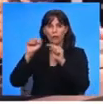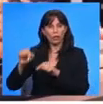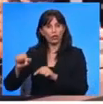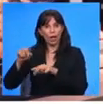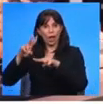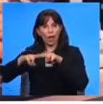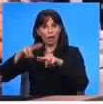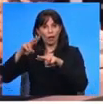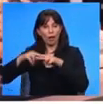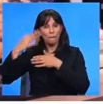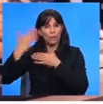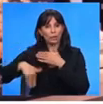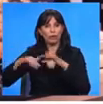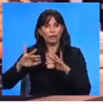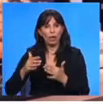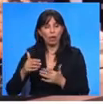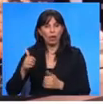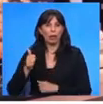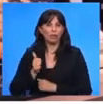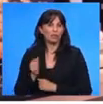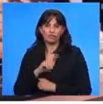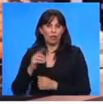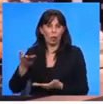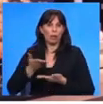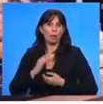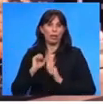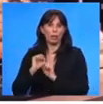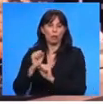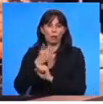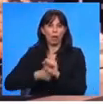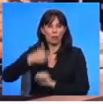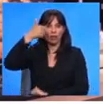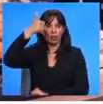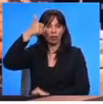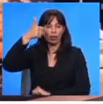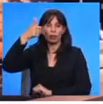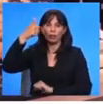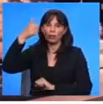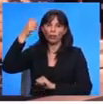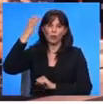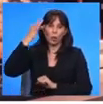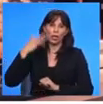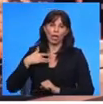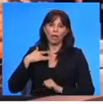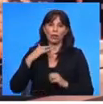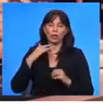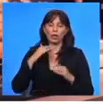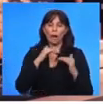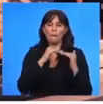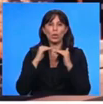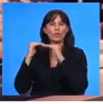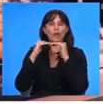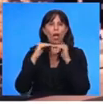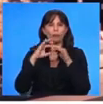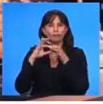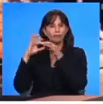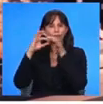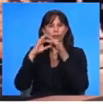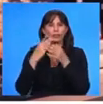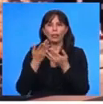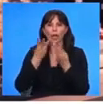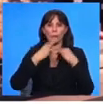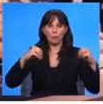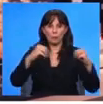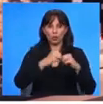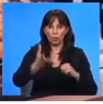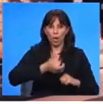כך בסוף הצבא לא מקבל גיבוי מהמפקדים שלו. זה מבחינתי המשוואה. איך זה יכול להיות שהמשפחות של חטופים